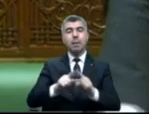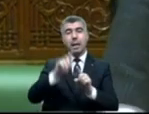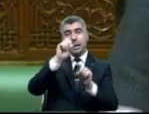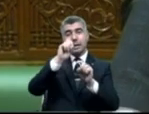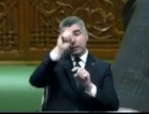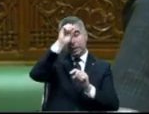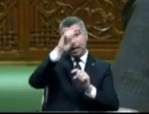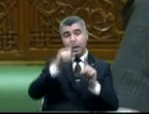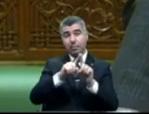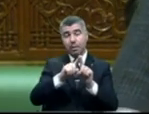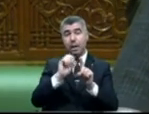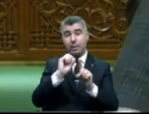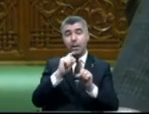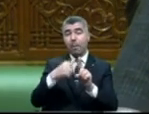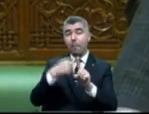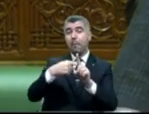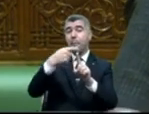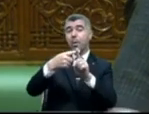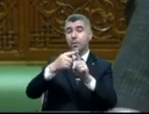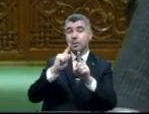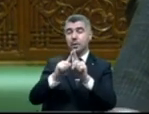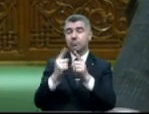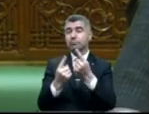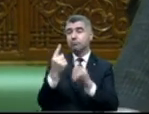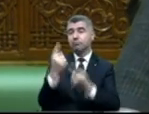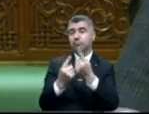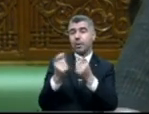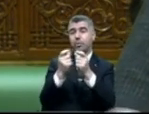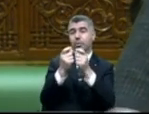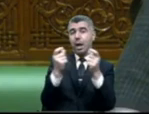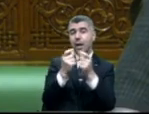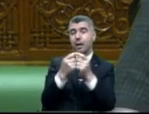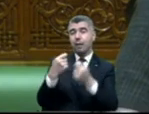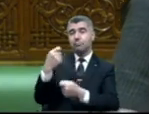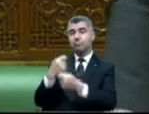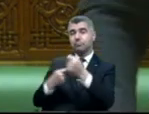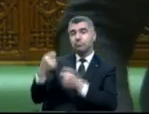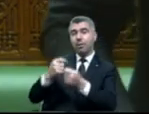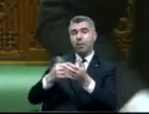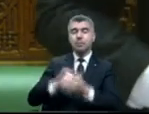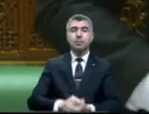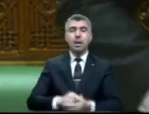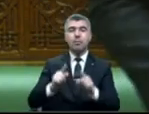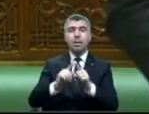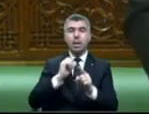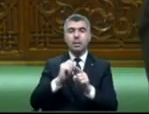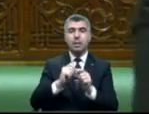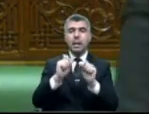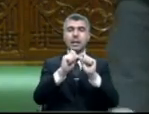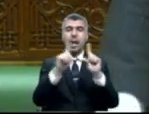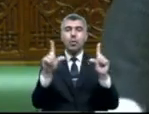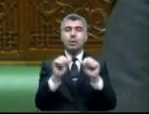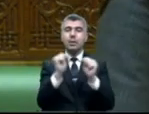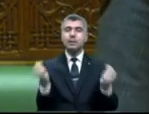في ارتفاع تكلفة الإنتاج وبالتالي الحد من تنافسية المقاولات والاقتصاد الوطني، وقد سطر النموذج التنموي الجديد من